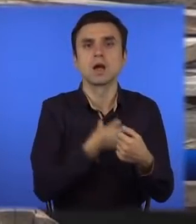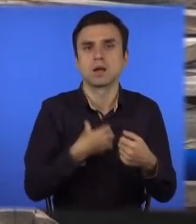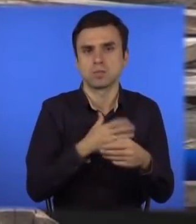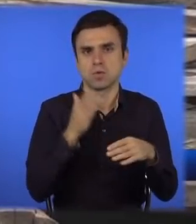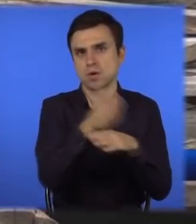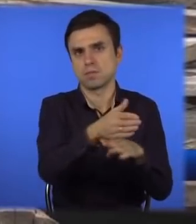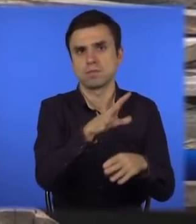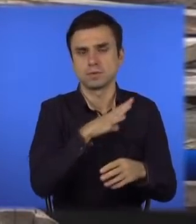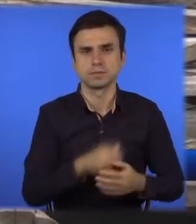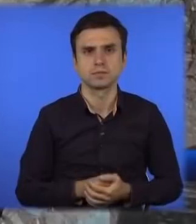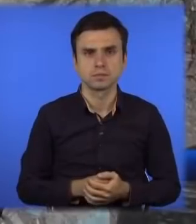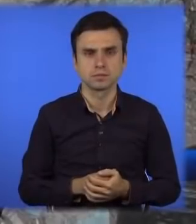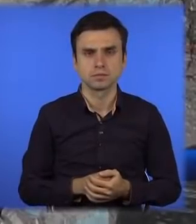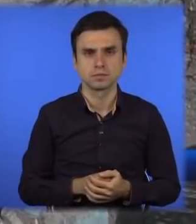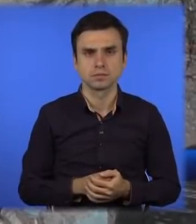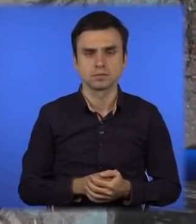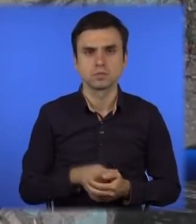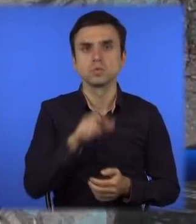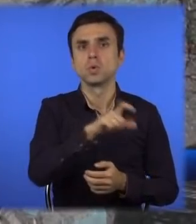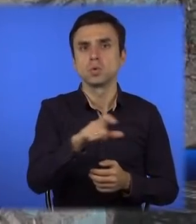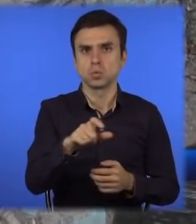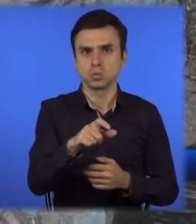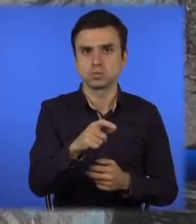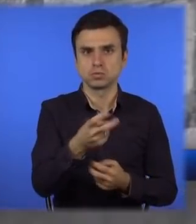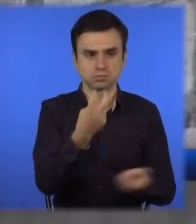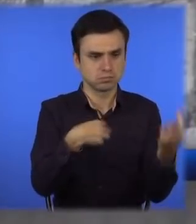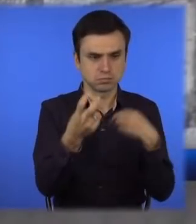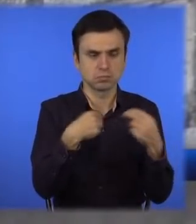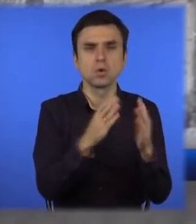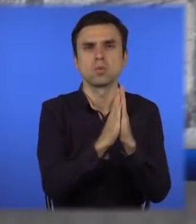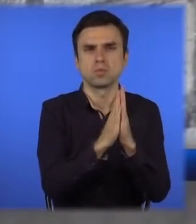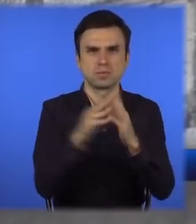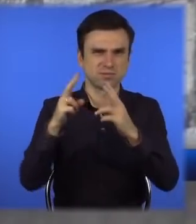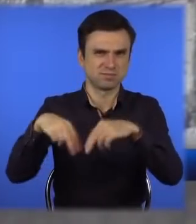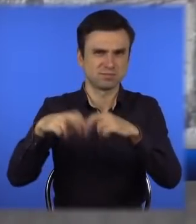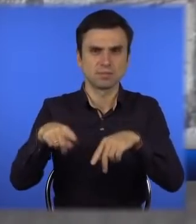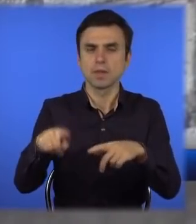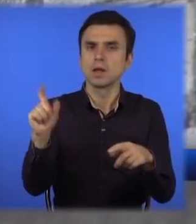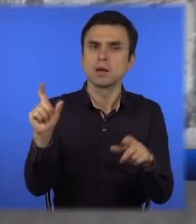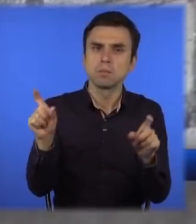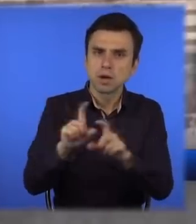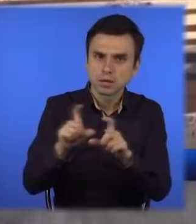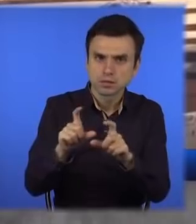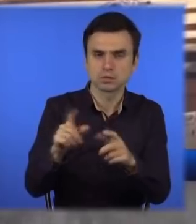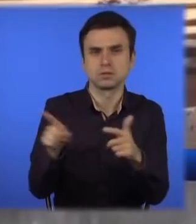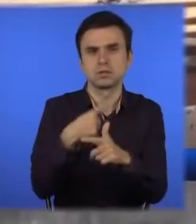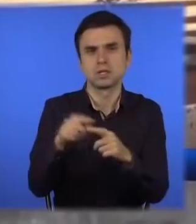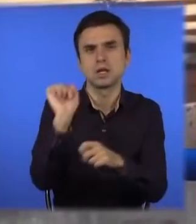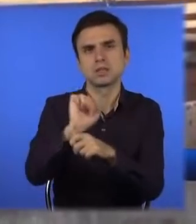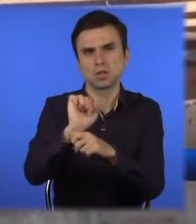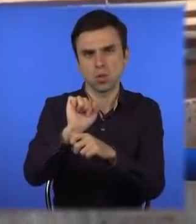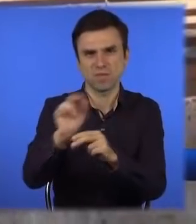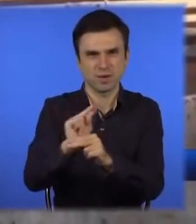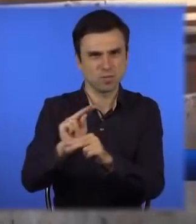самої зупинки, чим виконують умови договору оренди. Коли вдасться збудувати новий торговельно-зупиночний комплекс, не знають,